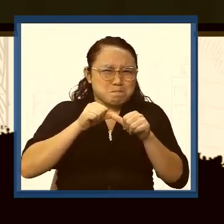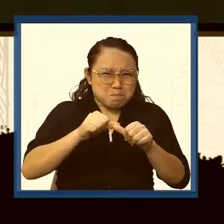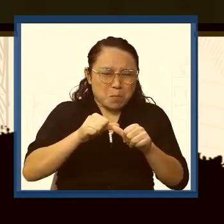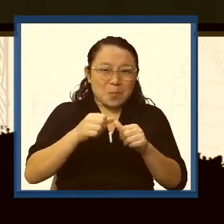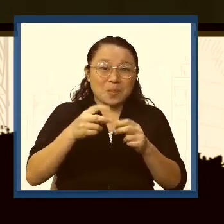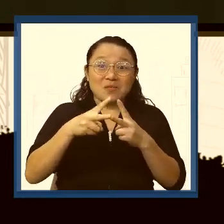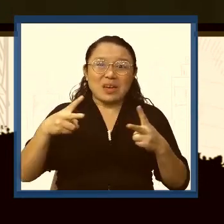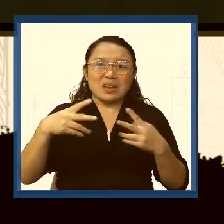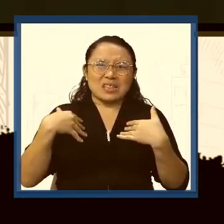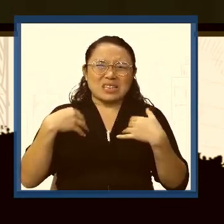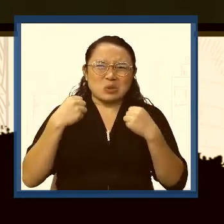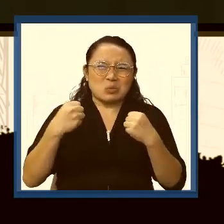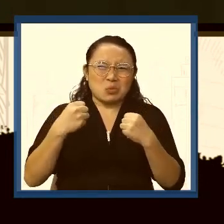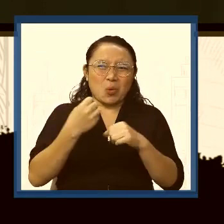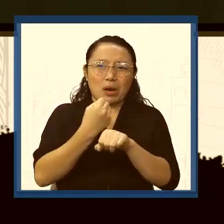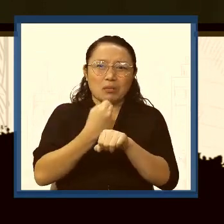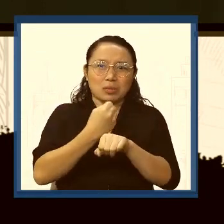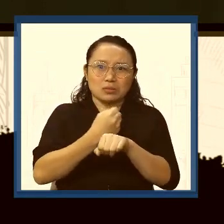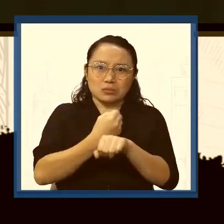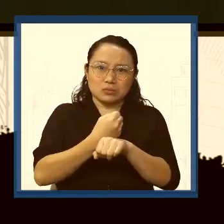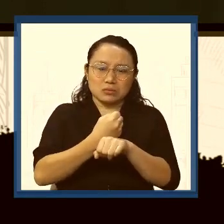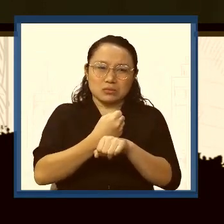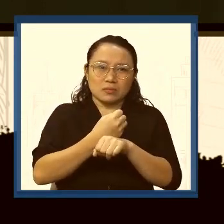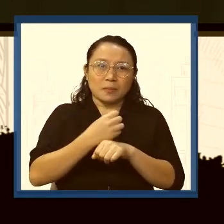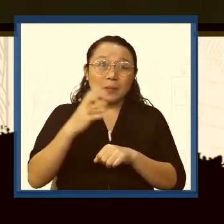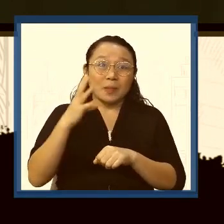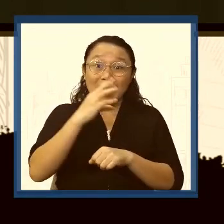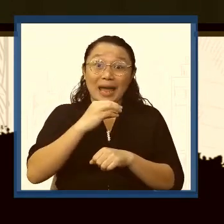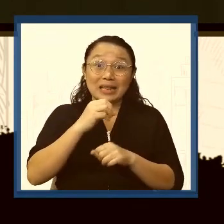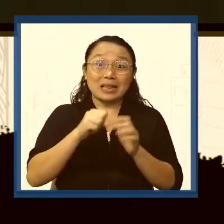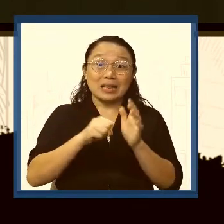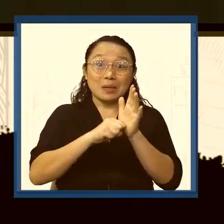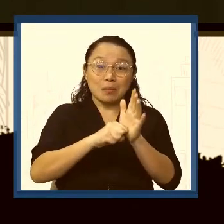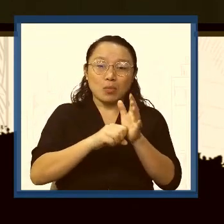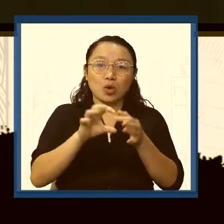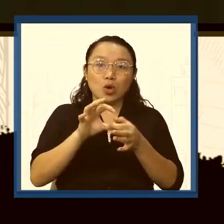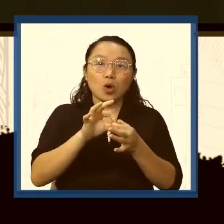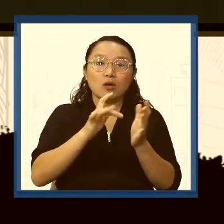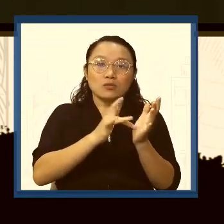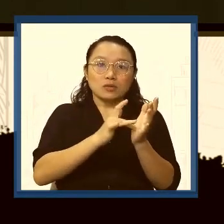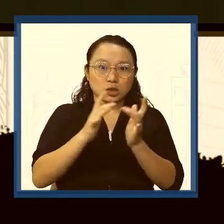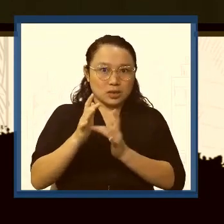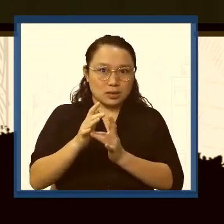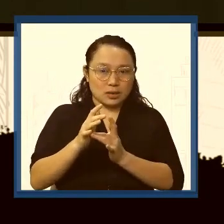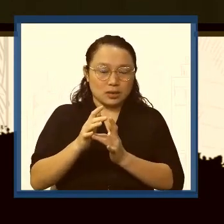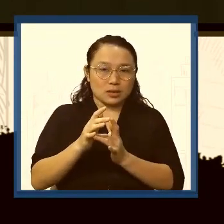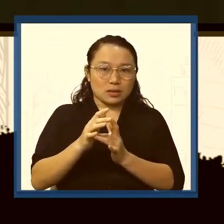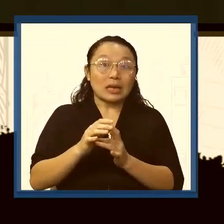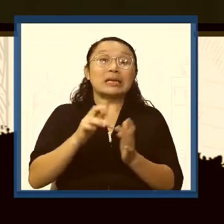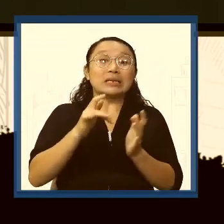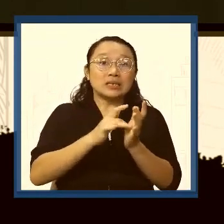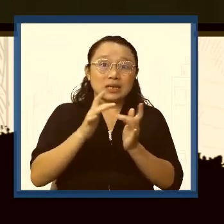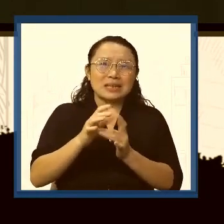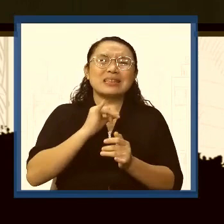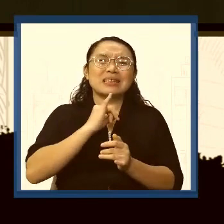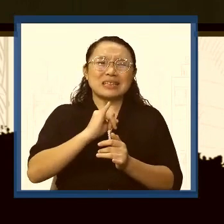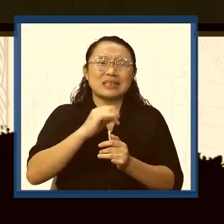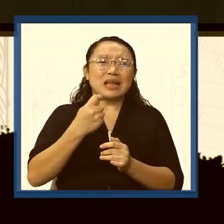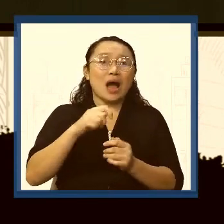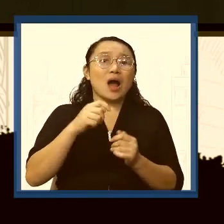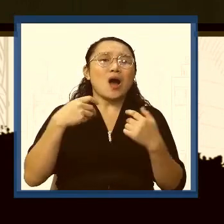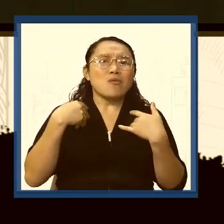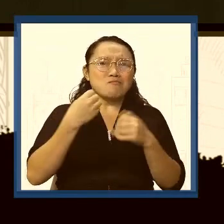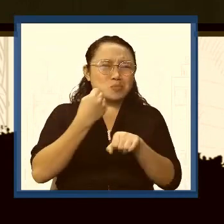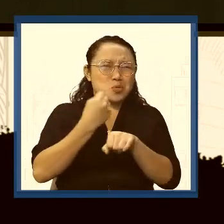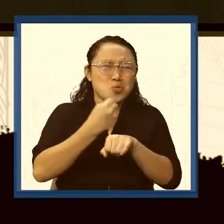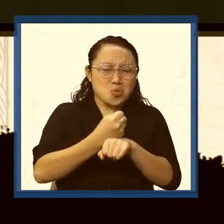kay katuigan dili madaan ang bato is a symbol of Jesus Jesus is the rock of our salvation og ang bato dinha